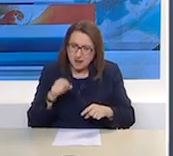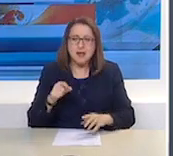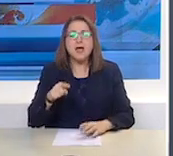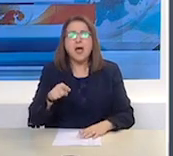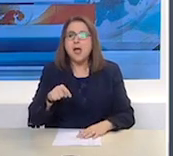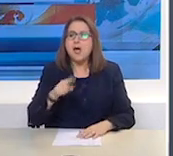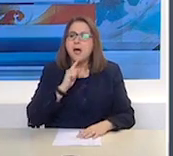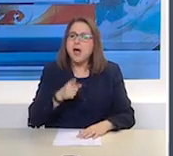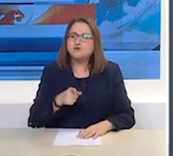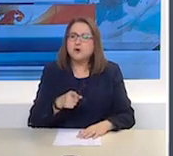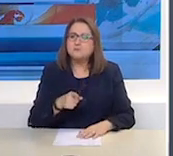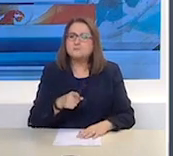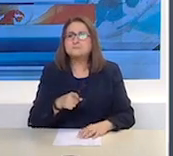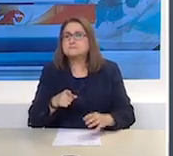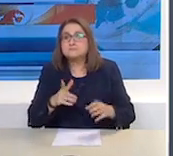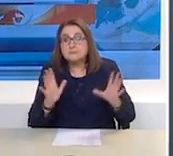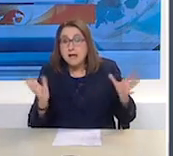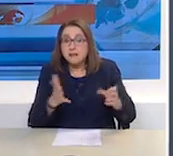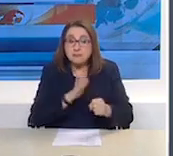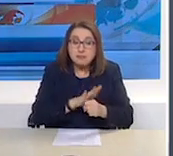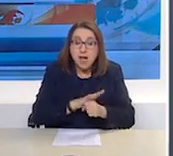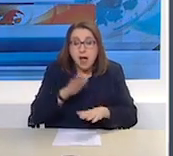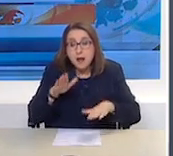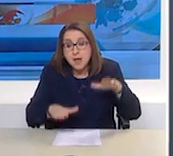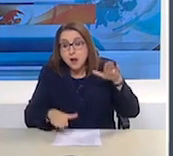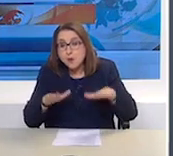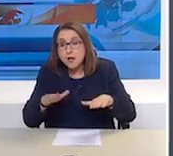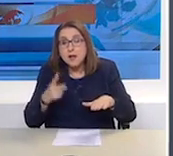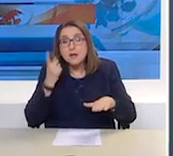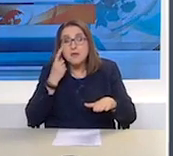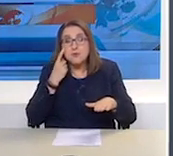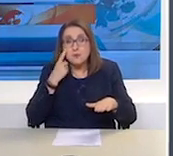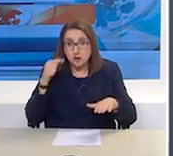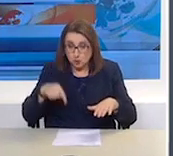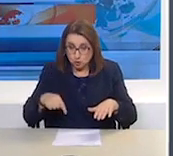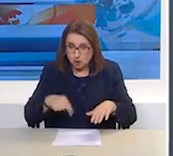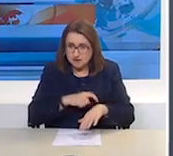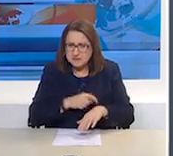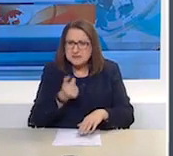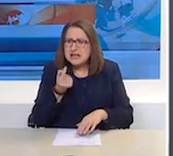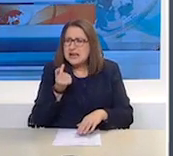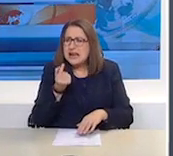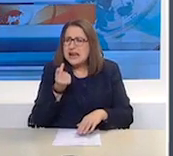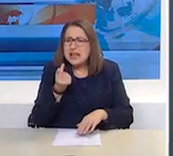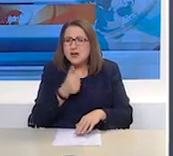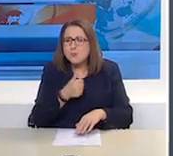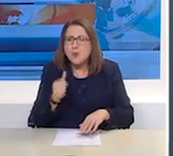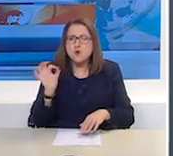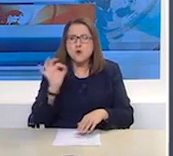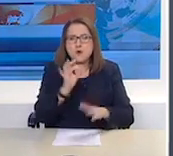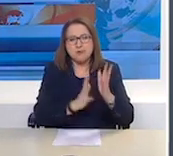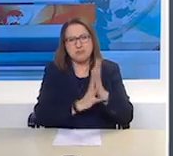η επάρκεια είναι συσχετιζόμενη με την ζήτηση. Δηλαδή, αυτή τη στιγμή που έχουμε τόσο λίγα αριθμό